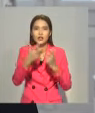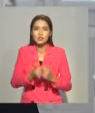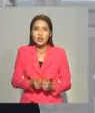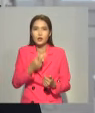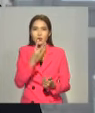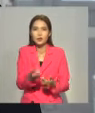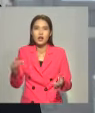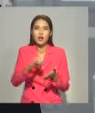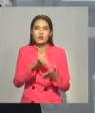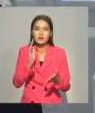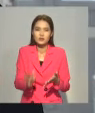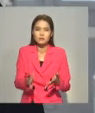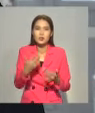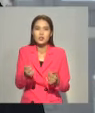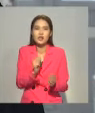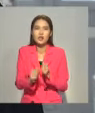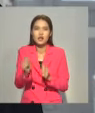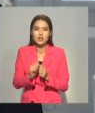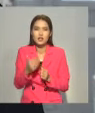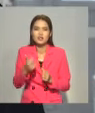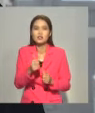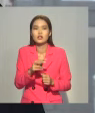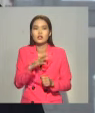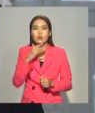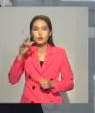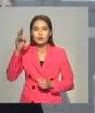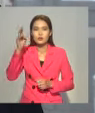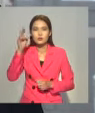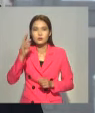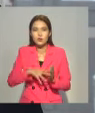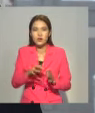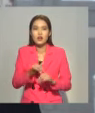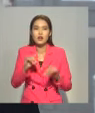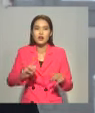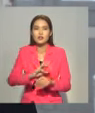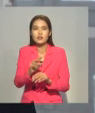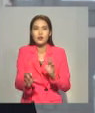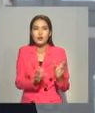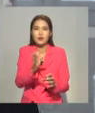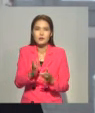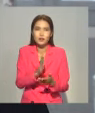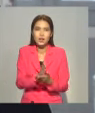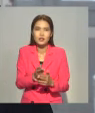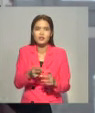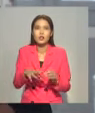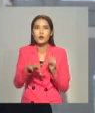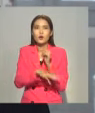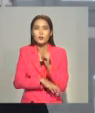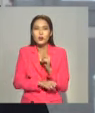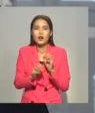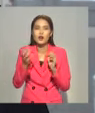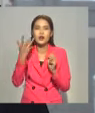болса, соның енді штат бойынша есептегеніміз 90 адаммен қамтамасыз етеміз. Егер де жылдың аяғына дейін